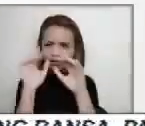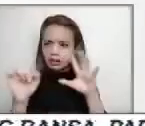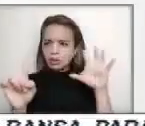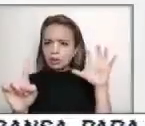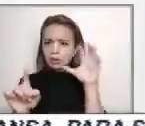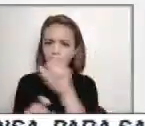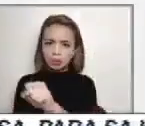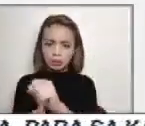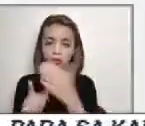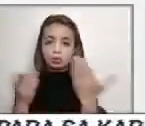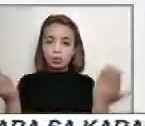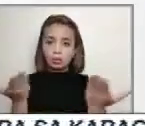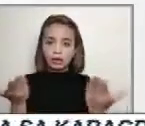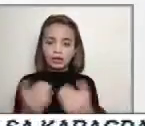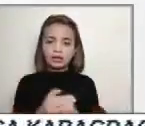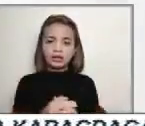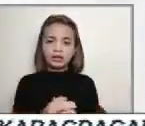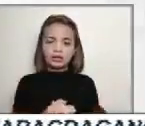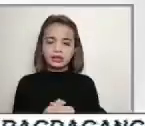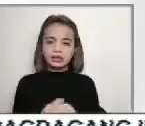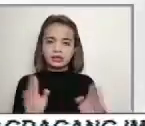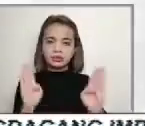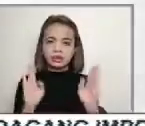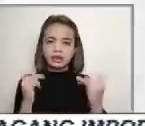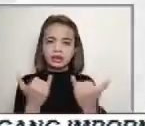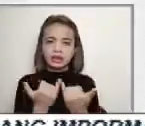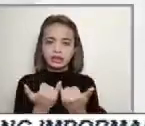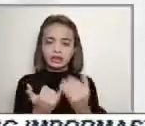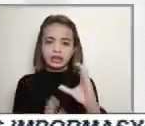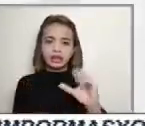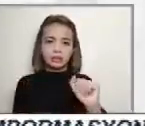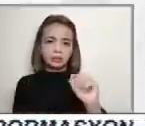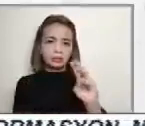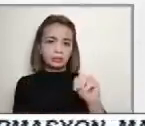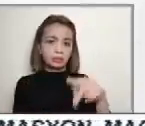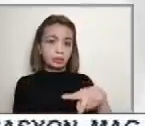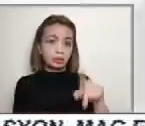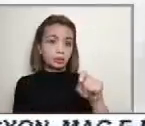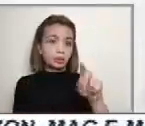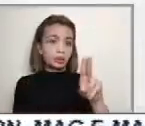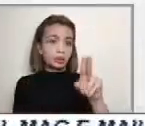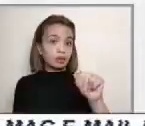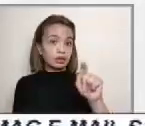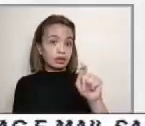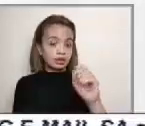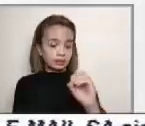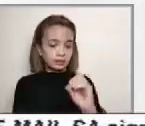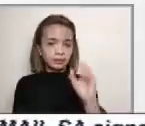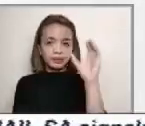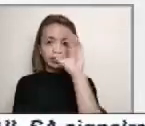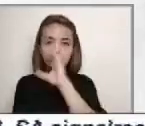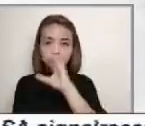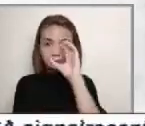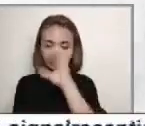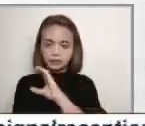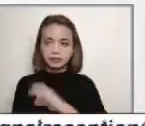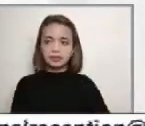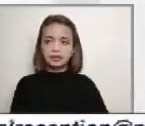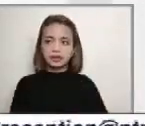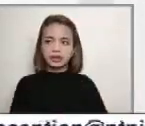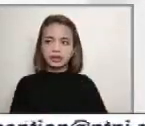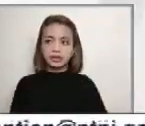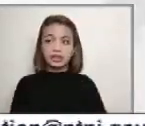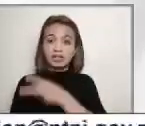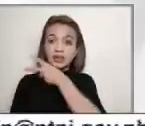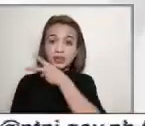City sa ginawang manhunt operation ng Solana at Taguig Police sa Natapian East Solana, Cagayan Valley. Ang suspect ay may